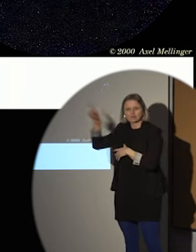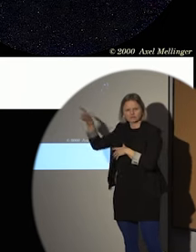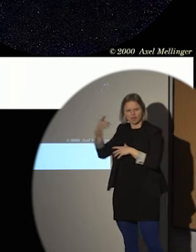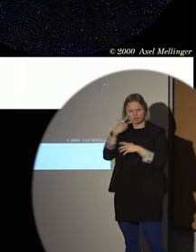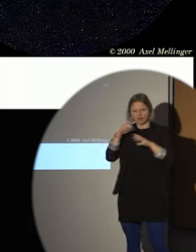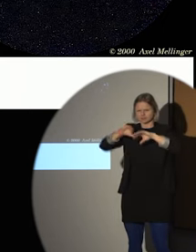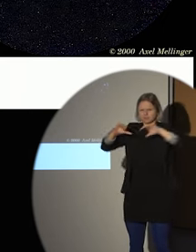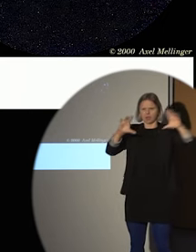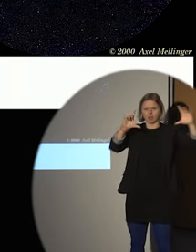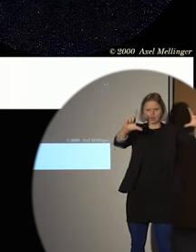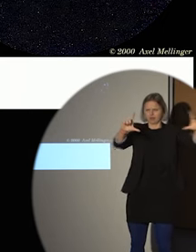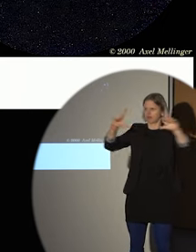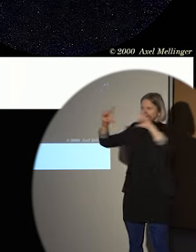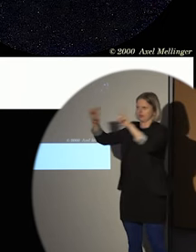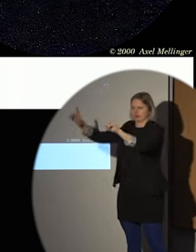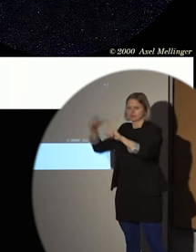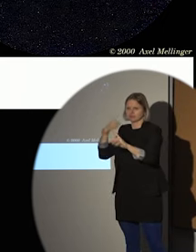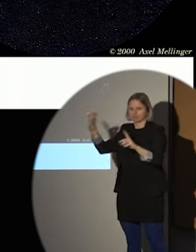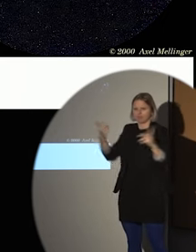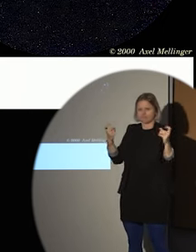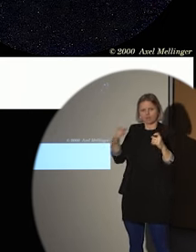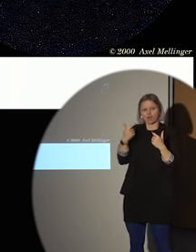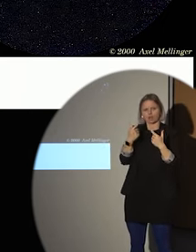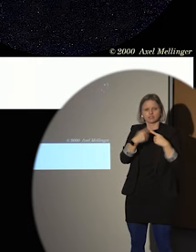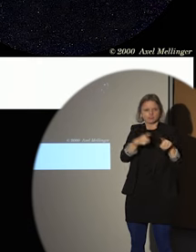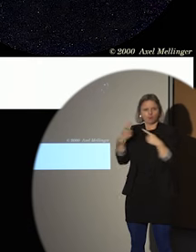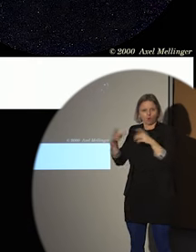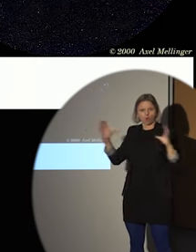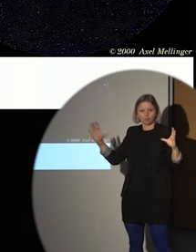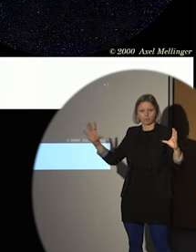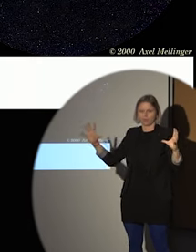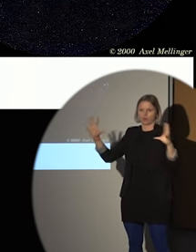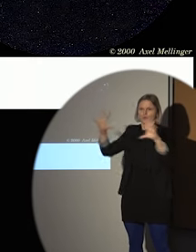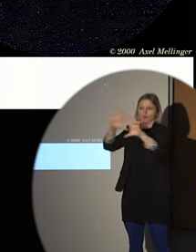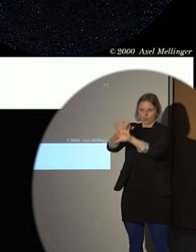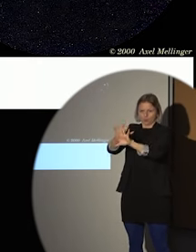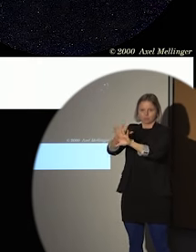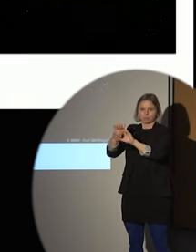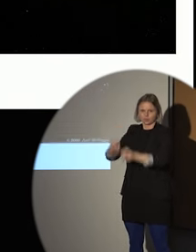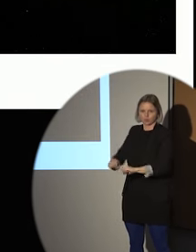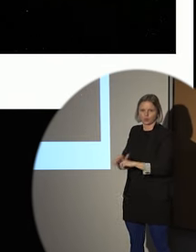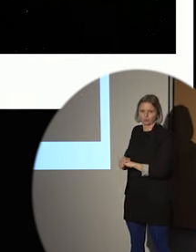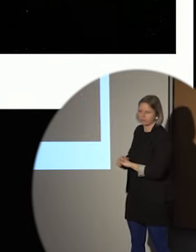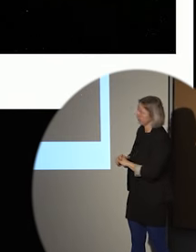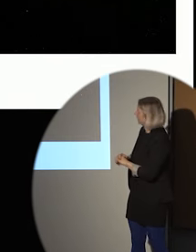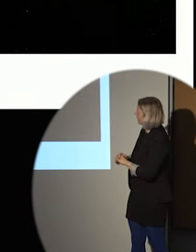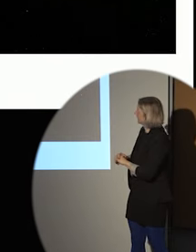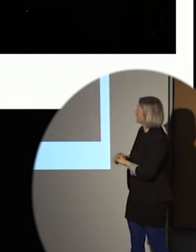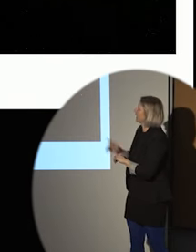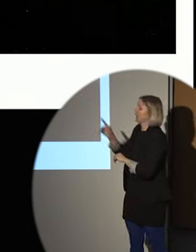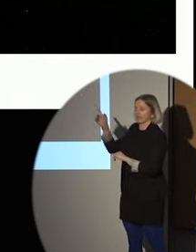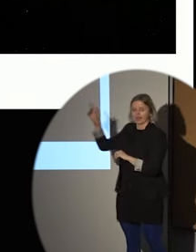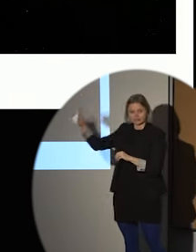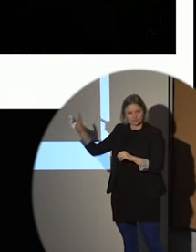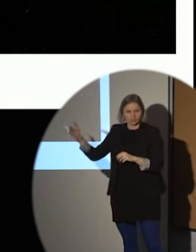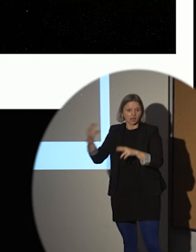ciel. D'accord ? Nous faisons partie de cette Voie lactée. Et en fait, si nous nous éloignions de la Voie